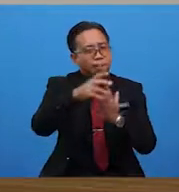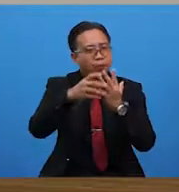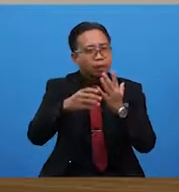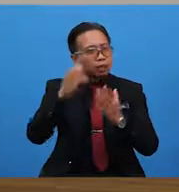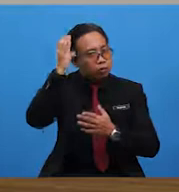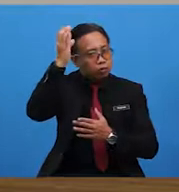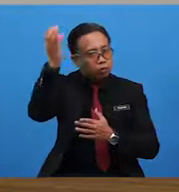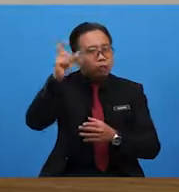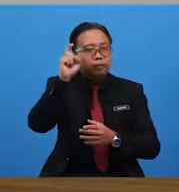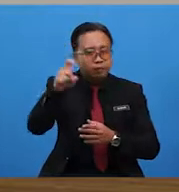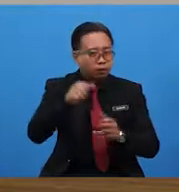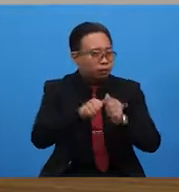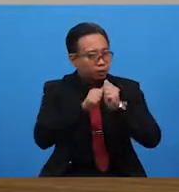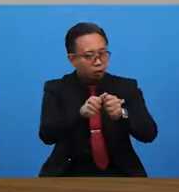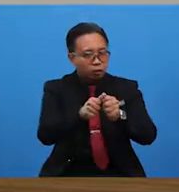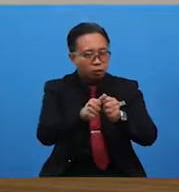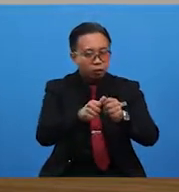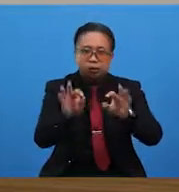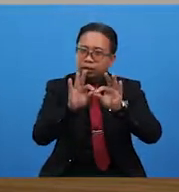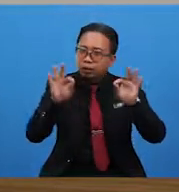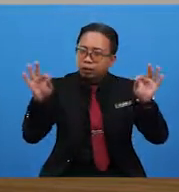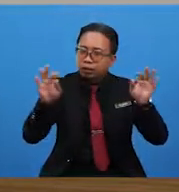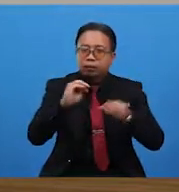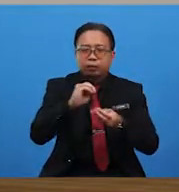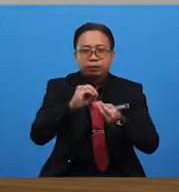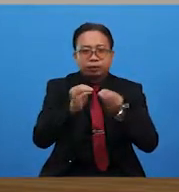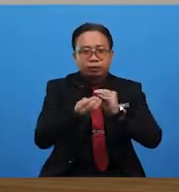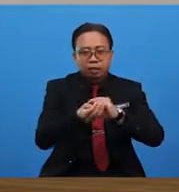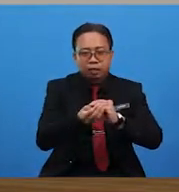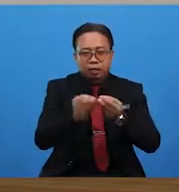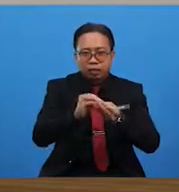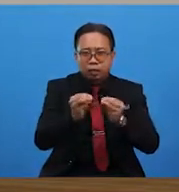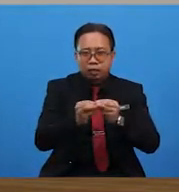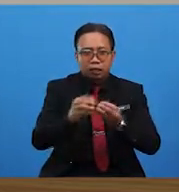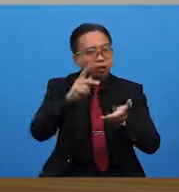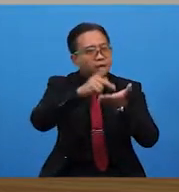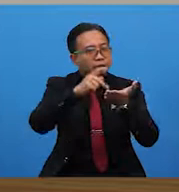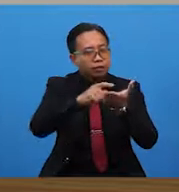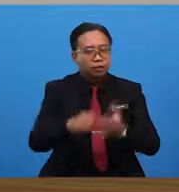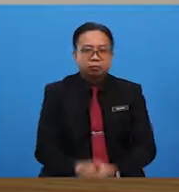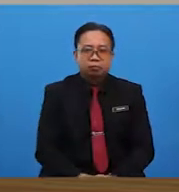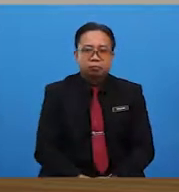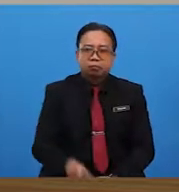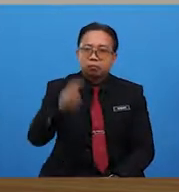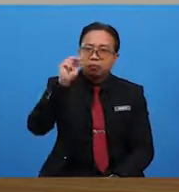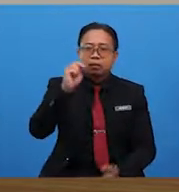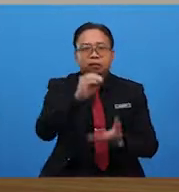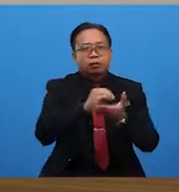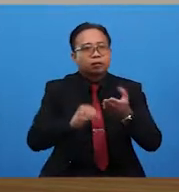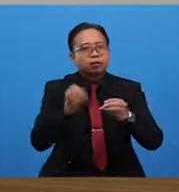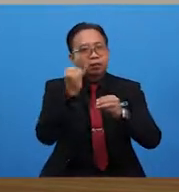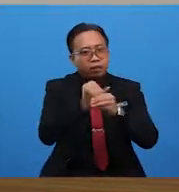resep mestilah berteraskan pernyataan permasalahan kajian supaya message karya yang